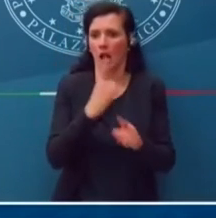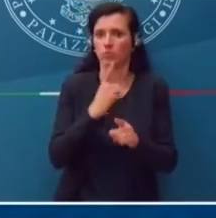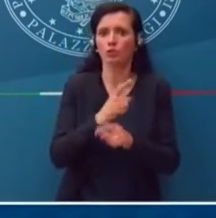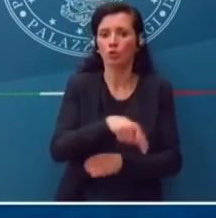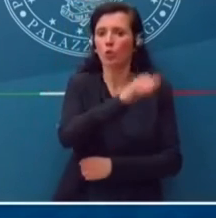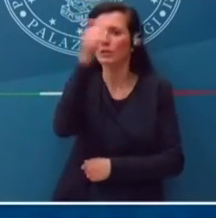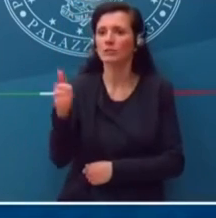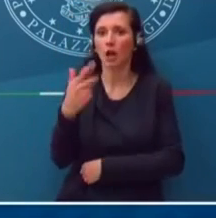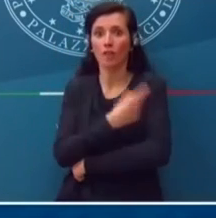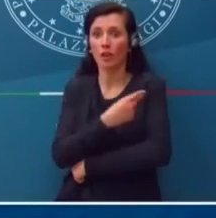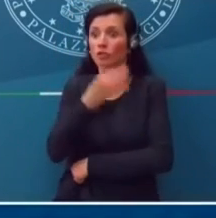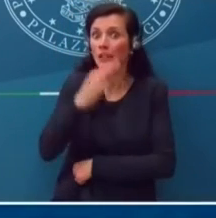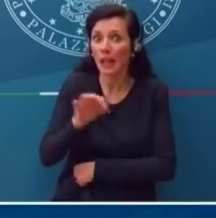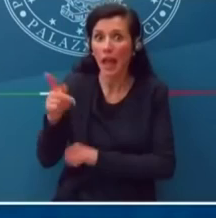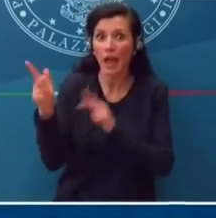quest'anno.